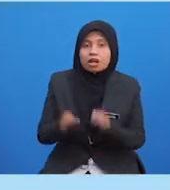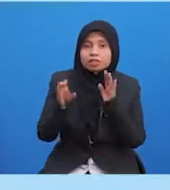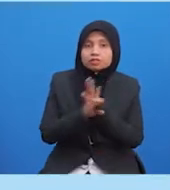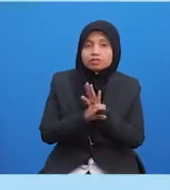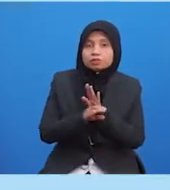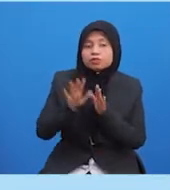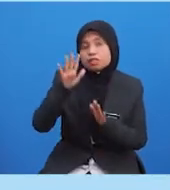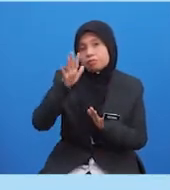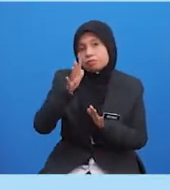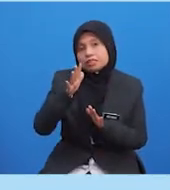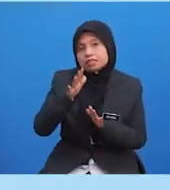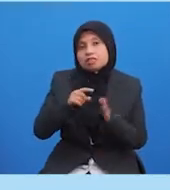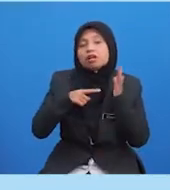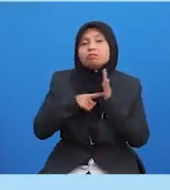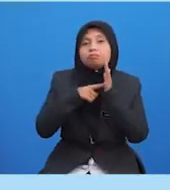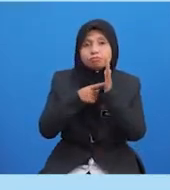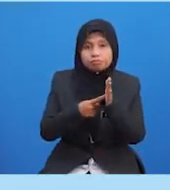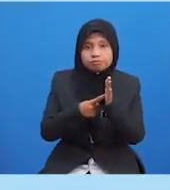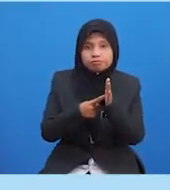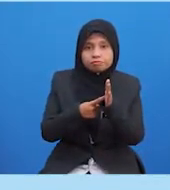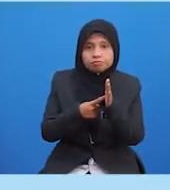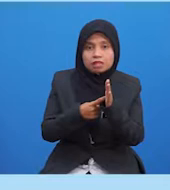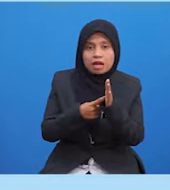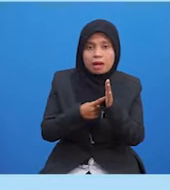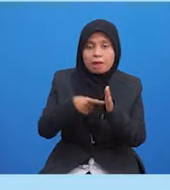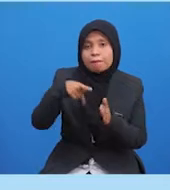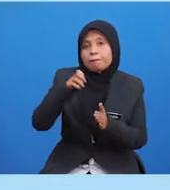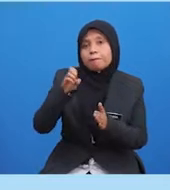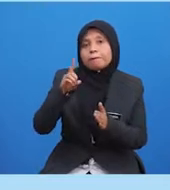Contoh 15 menunjukkan padding